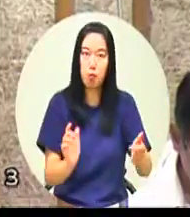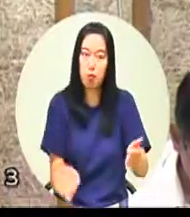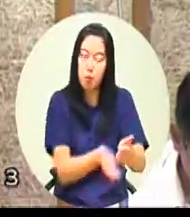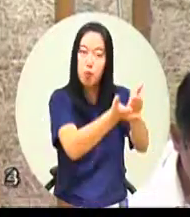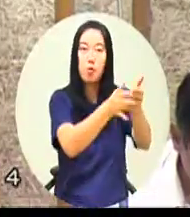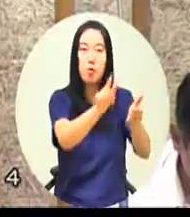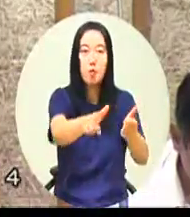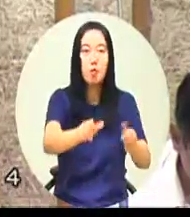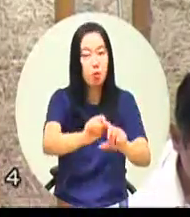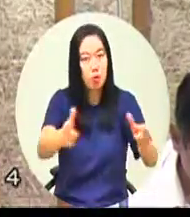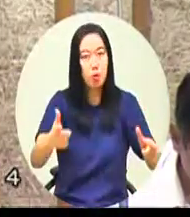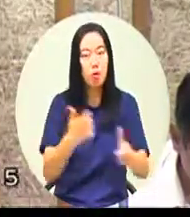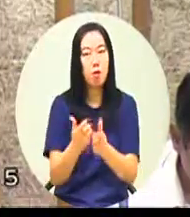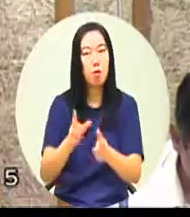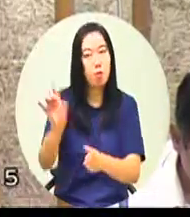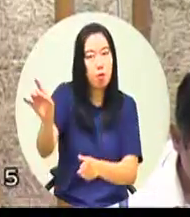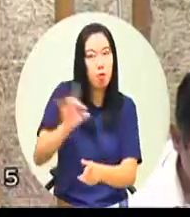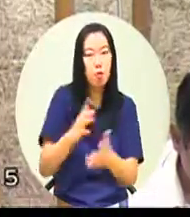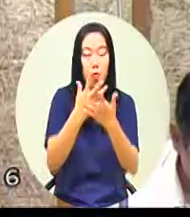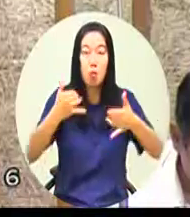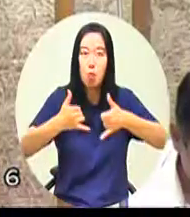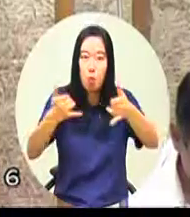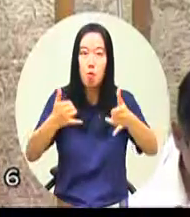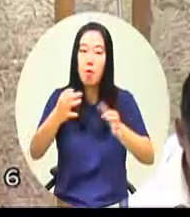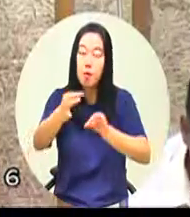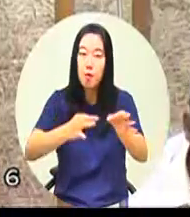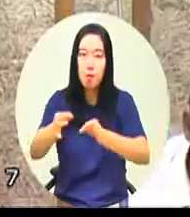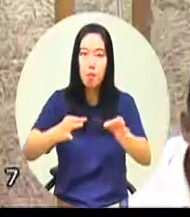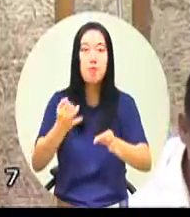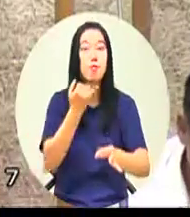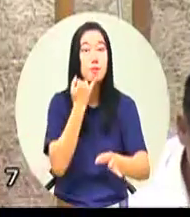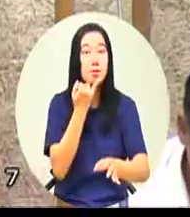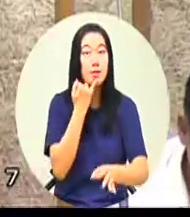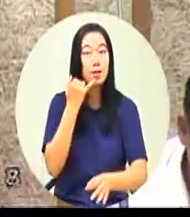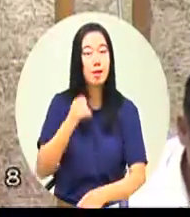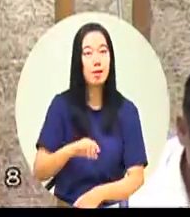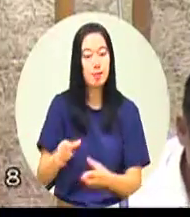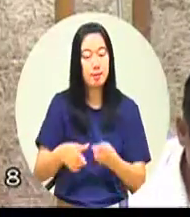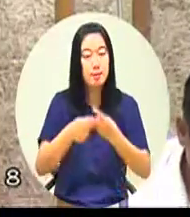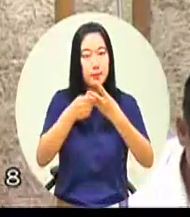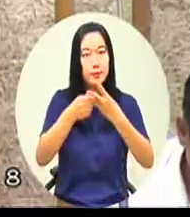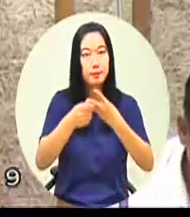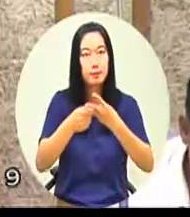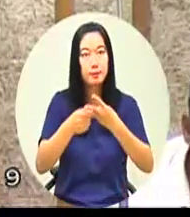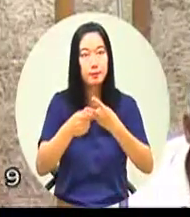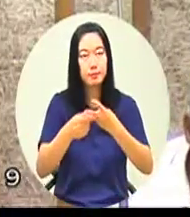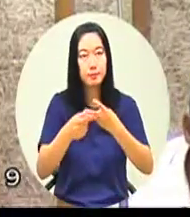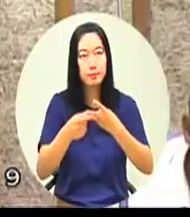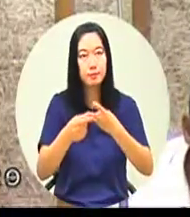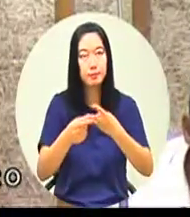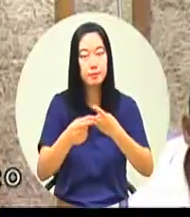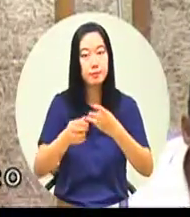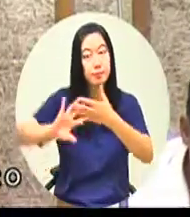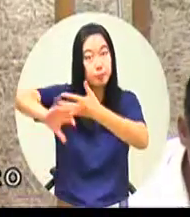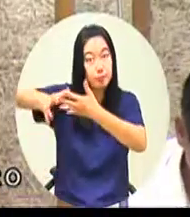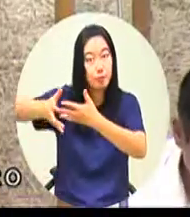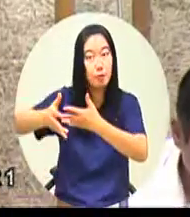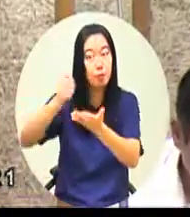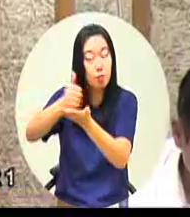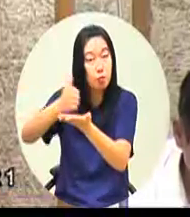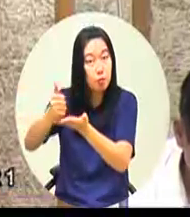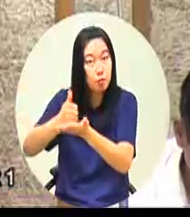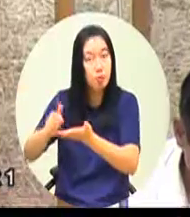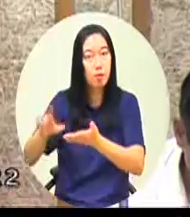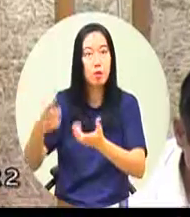嘛透过一挂电子商务的机制吼，会使在网上买着。啊，第三就是讲，国外的部分吼，啊当